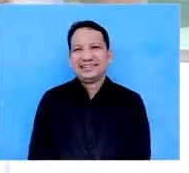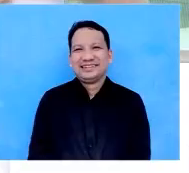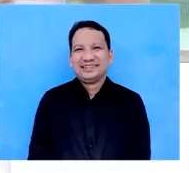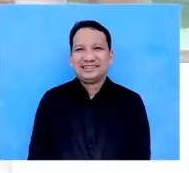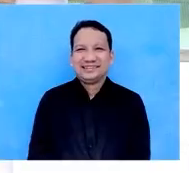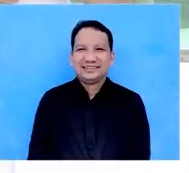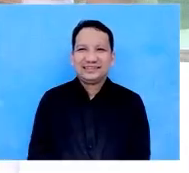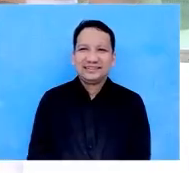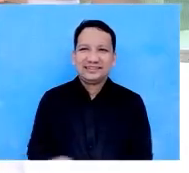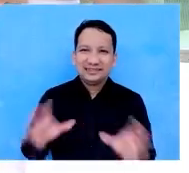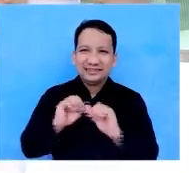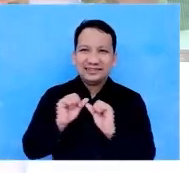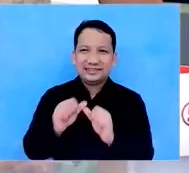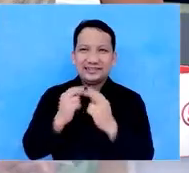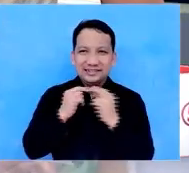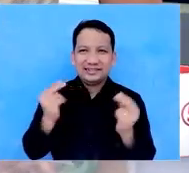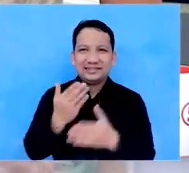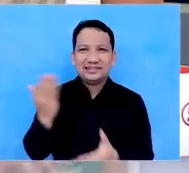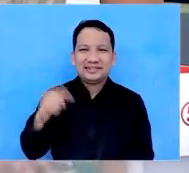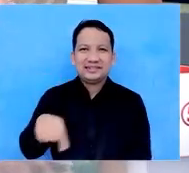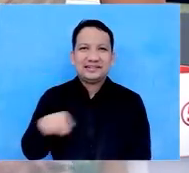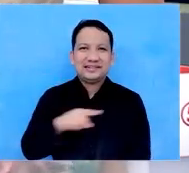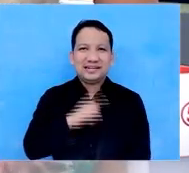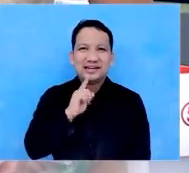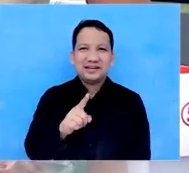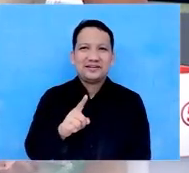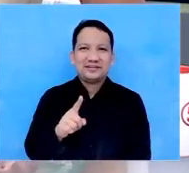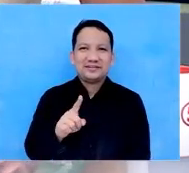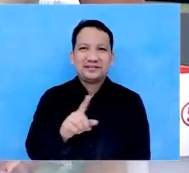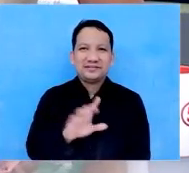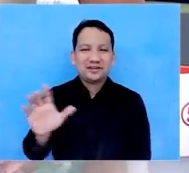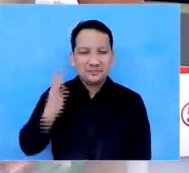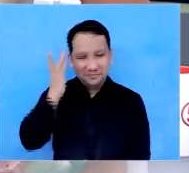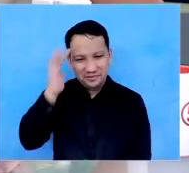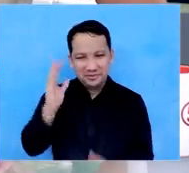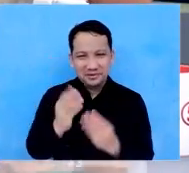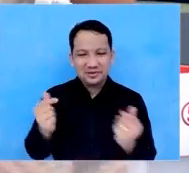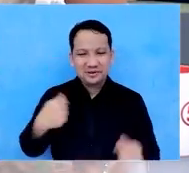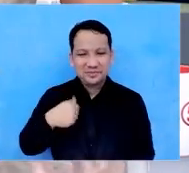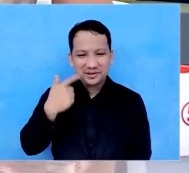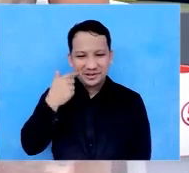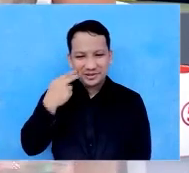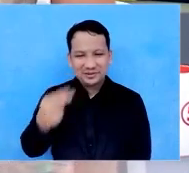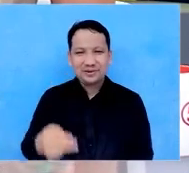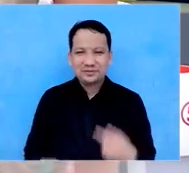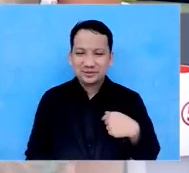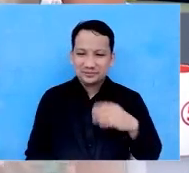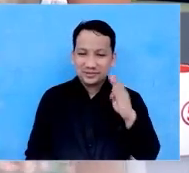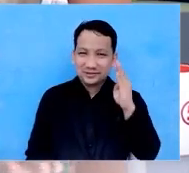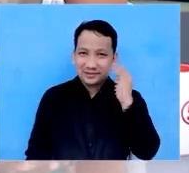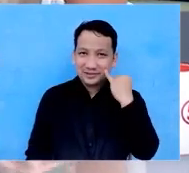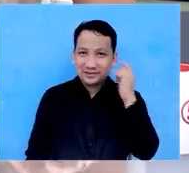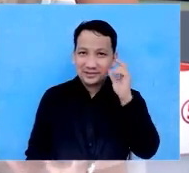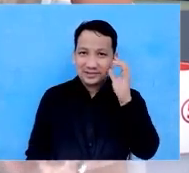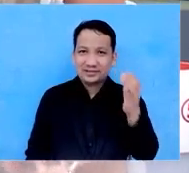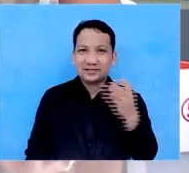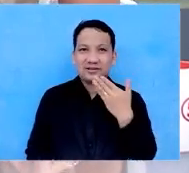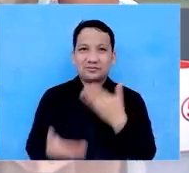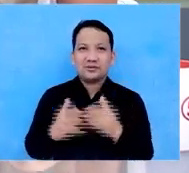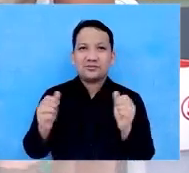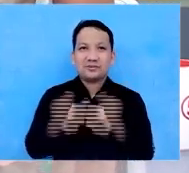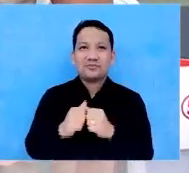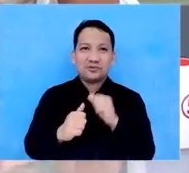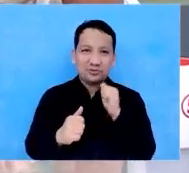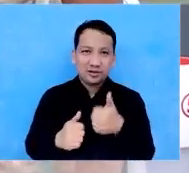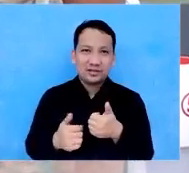po dyan, yan po ang isang oras sa balitaan para sa mga may alam at may pakialam. Ako po si Gretchen Ho. At ako naman si Jess De Los Santos. Samahan niyo po kami